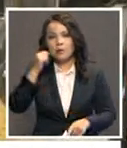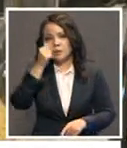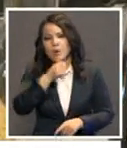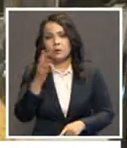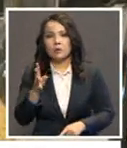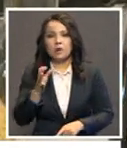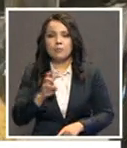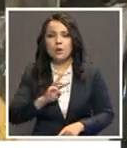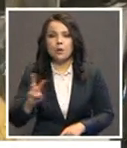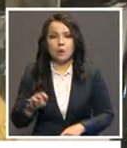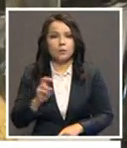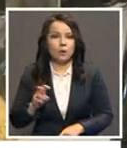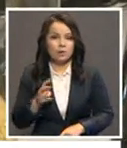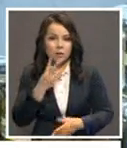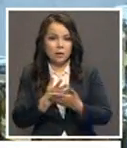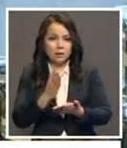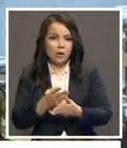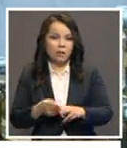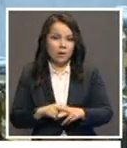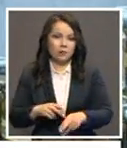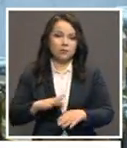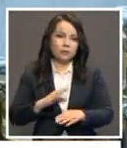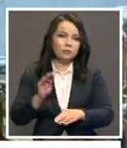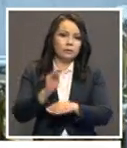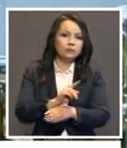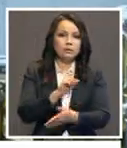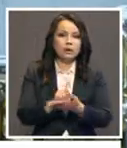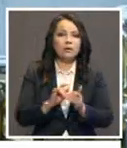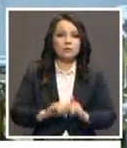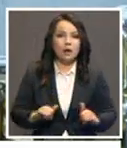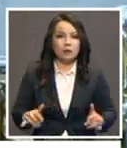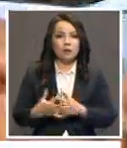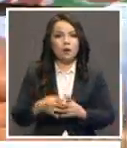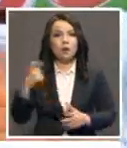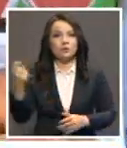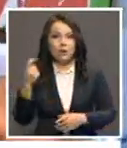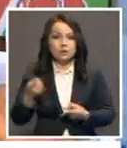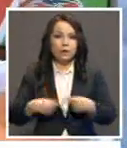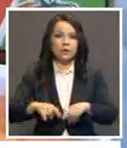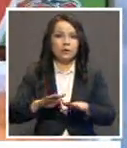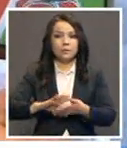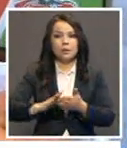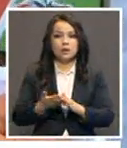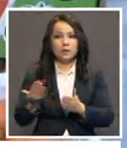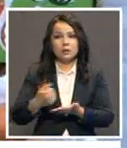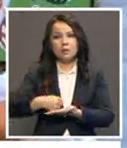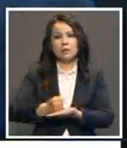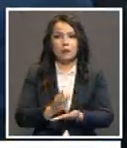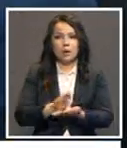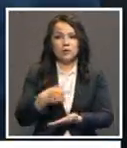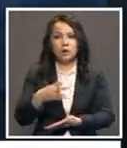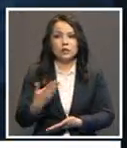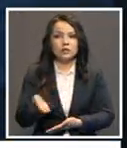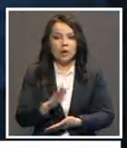миллион доллардан асты. Ендігі осы көрсеткішті еселей түсу керек. Осы мақсатта ауыл шаруашылығы саласы бойынша бірнеше келісімдер бекіді. Екі жақ